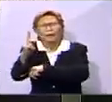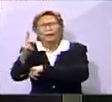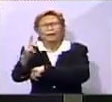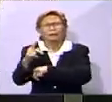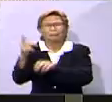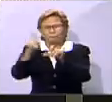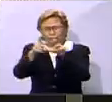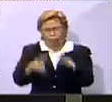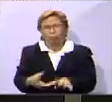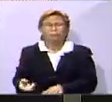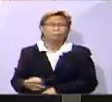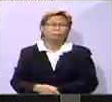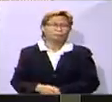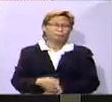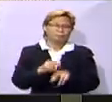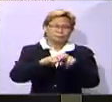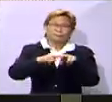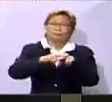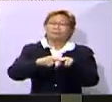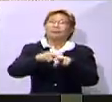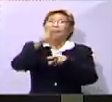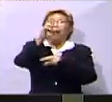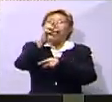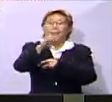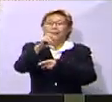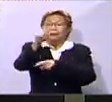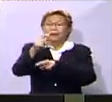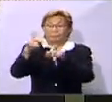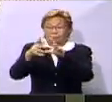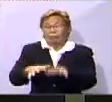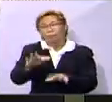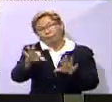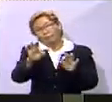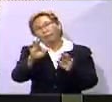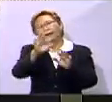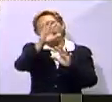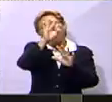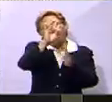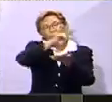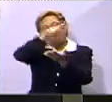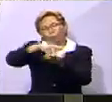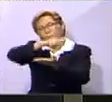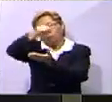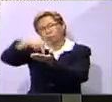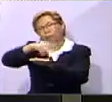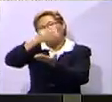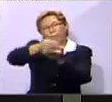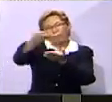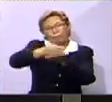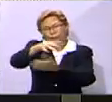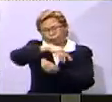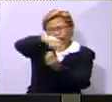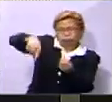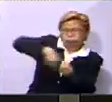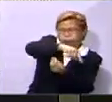pengguna. Dan di stesen MRT Bukit Bintang ini, penumpang boleh memilih sekurang-kurangnya 8 buah pusat beli belah yang berada di sekelilingnya.